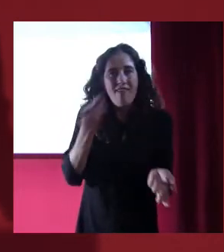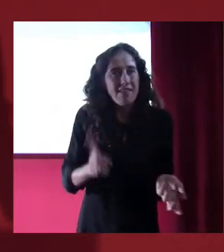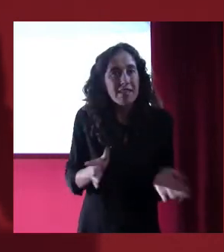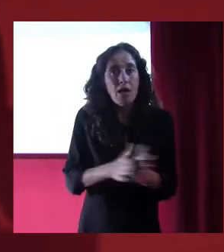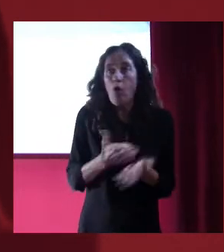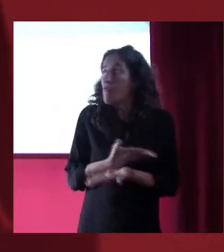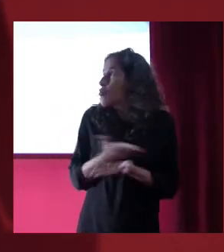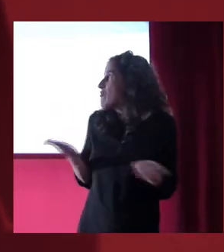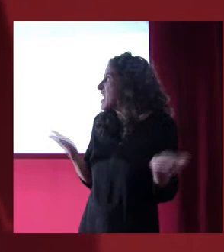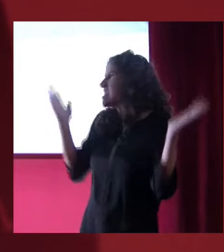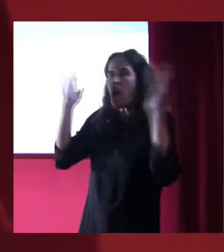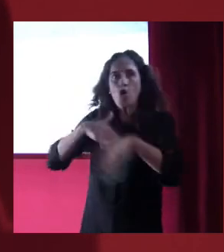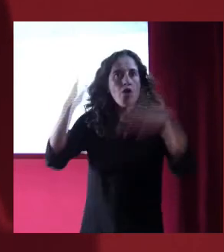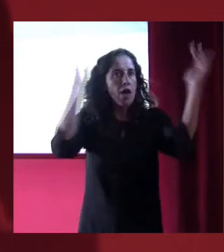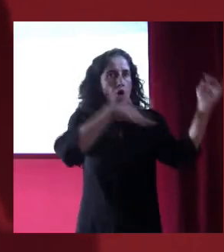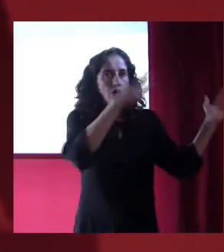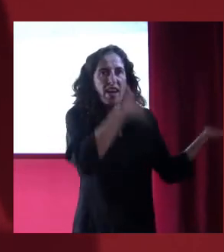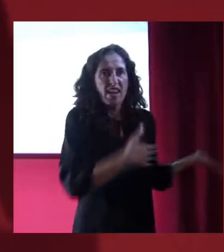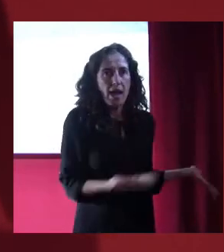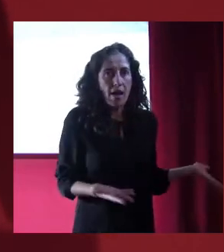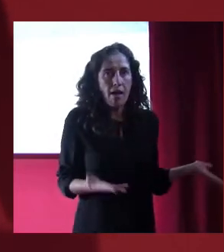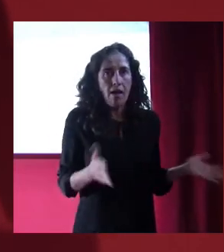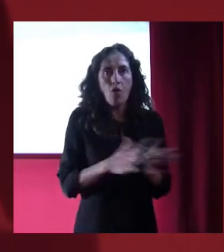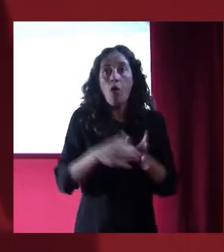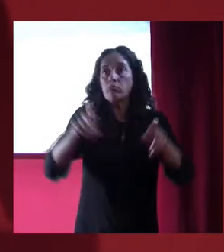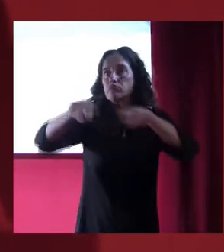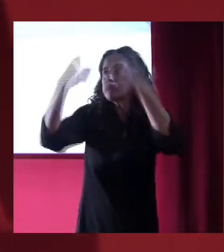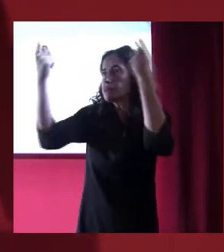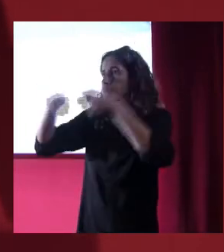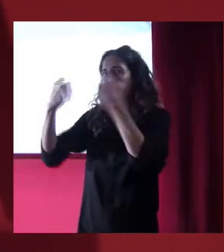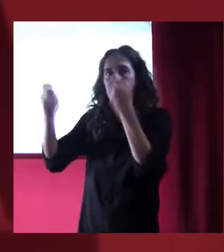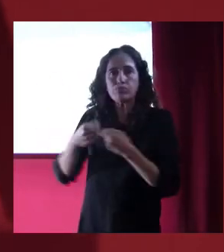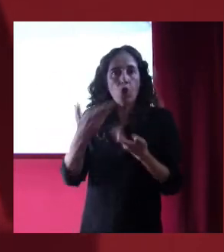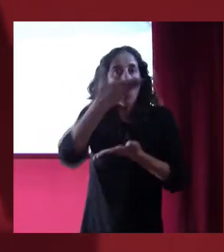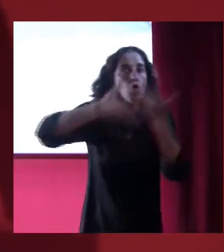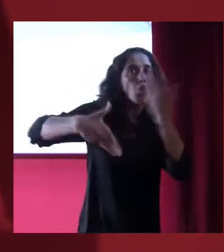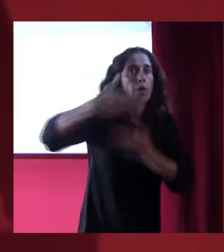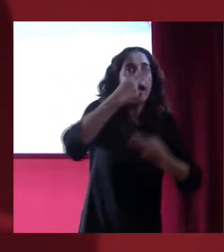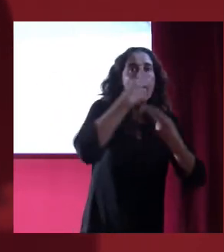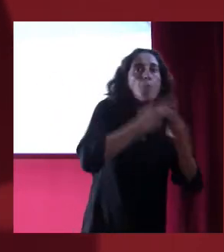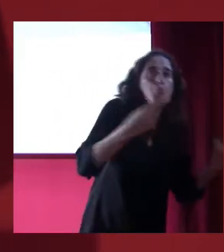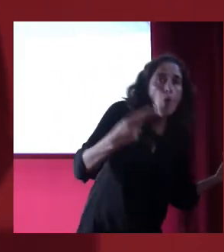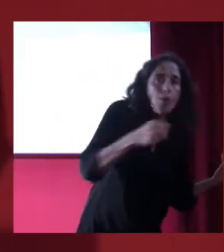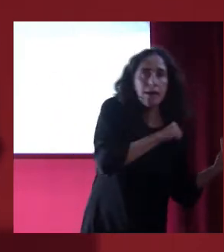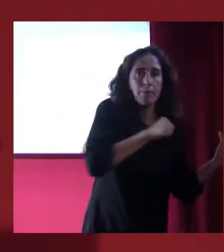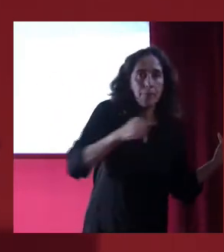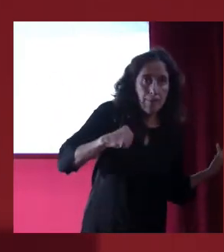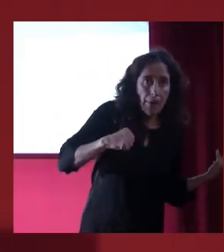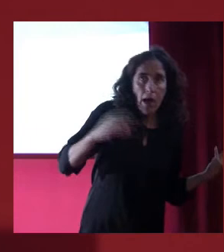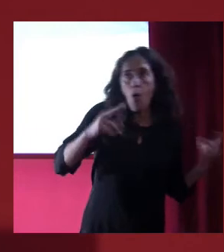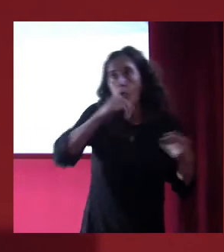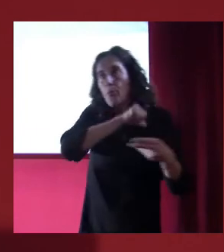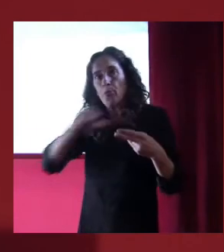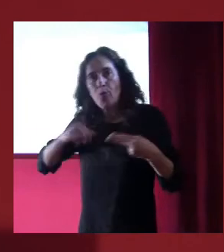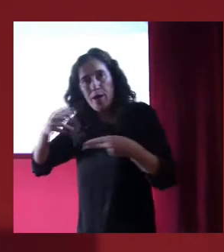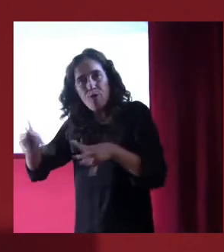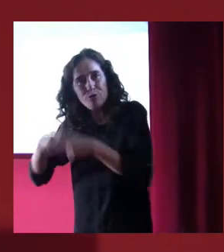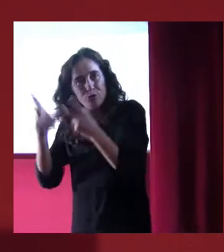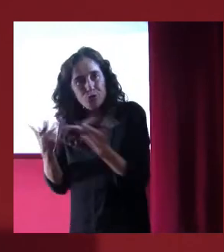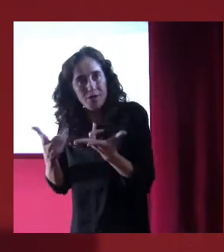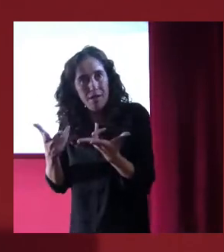desconfien de tothom i destrueixen la col·laboració públic-privada i públic-social que ha fet gran la nostra